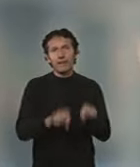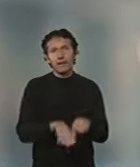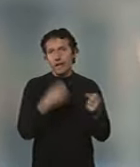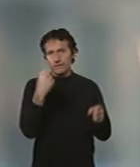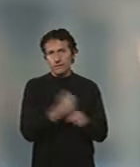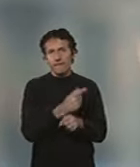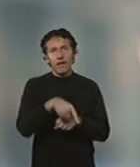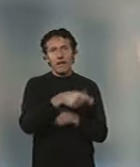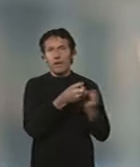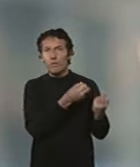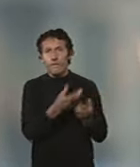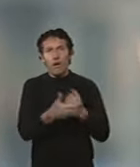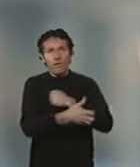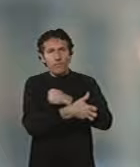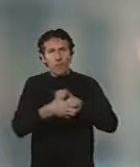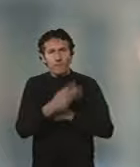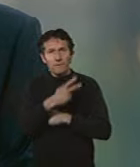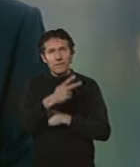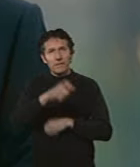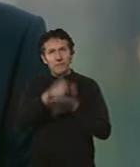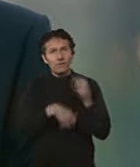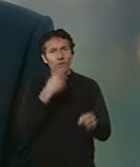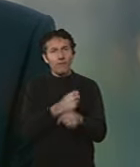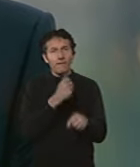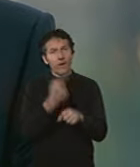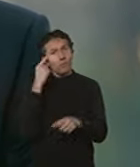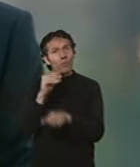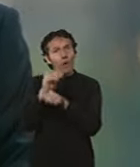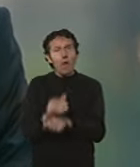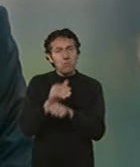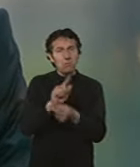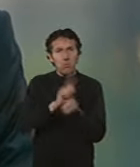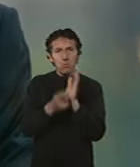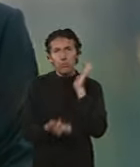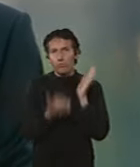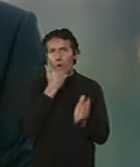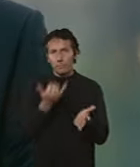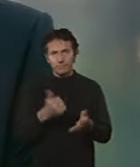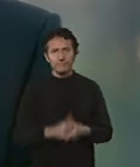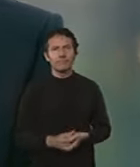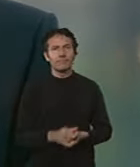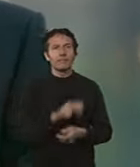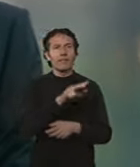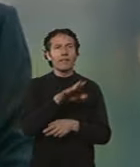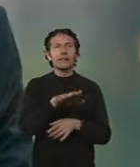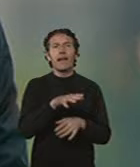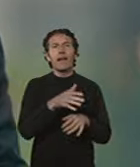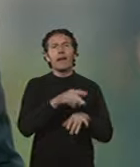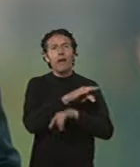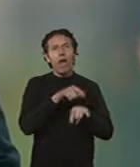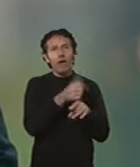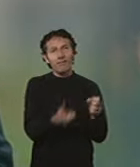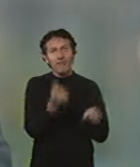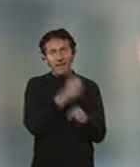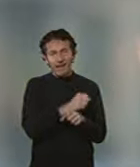vous avez appauvri les travailleurs en prétendant les protéger vous avez fait les 35 heur vous avez